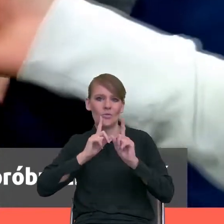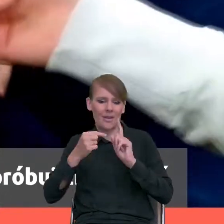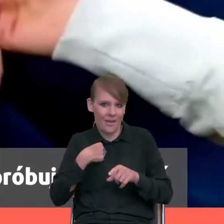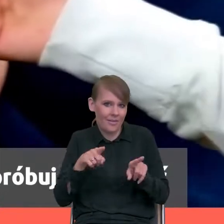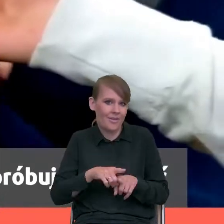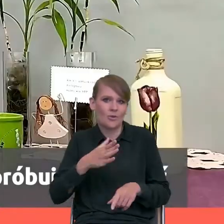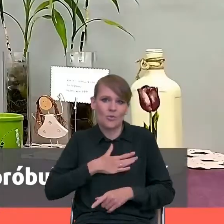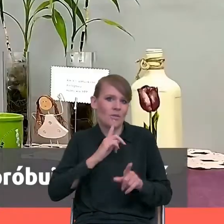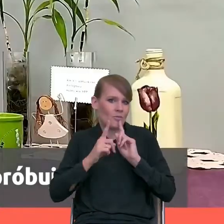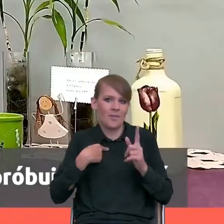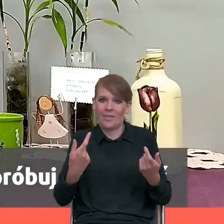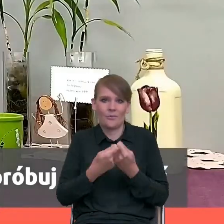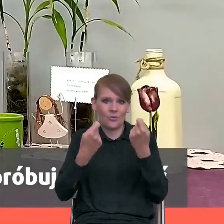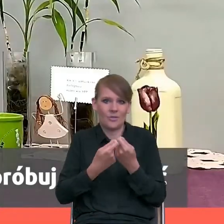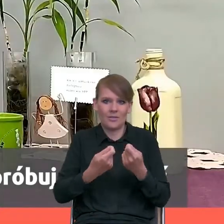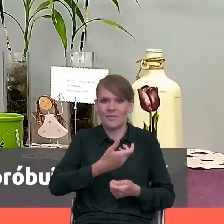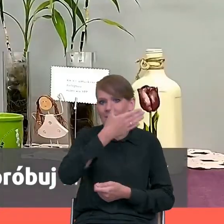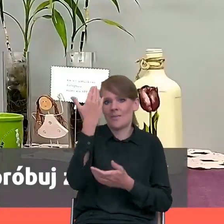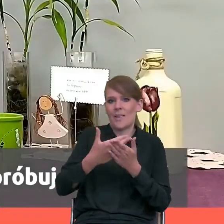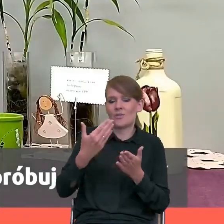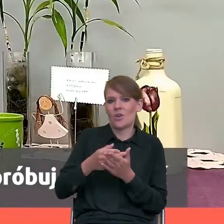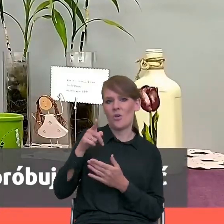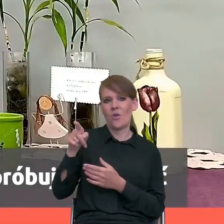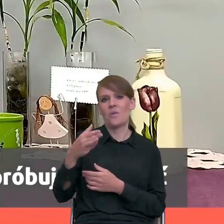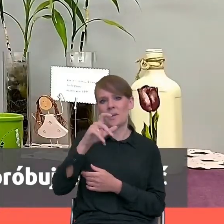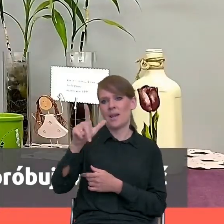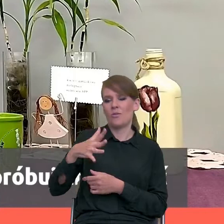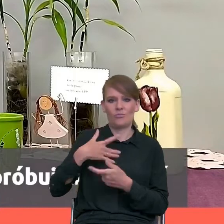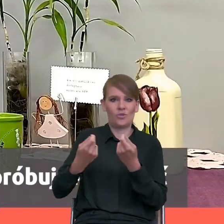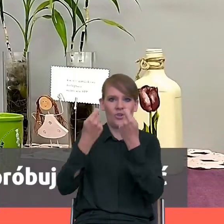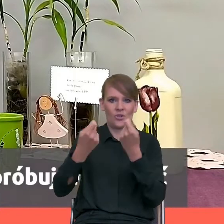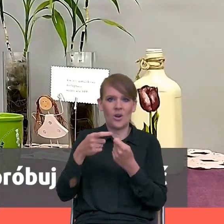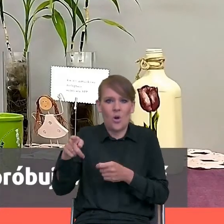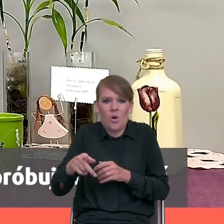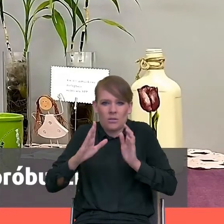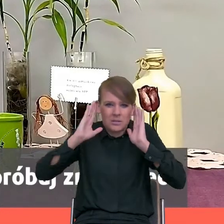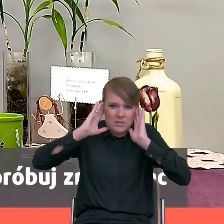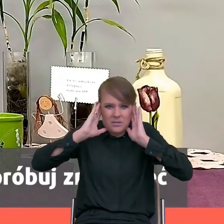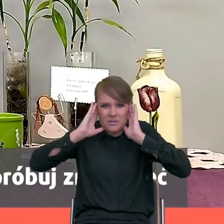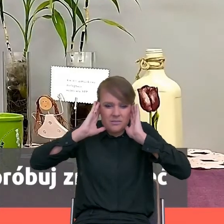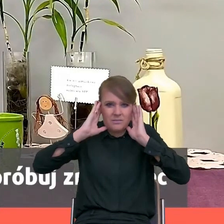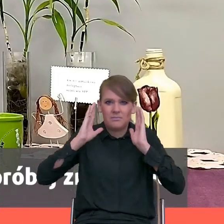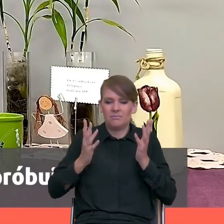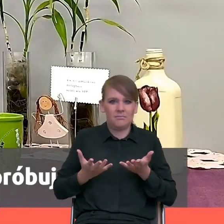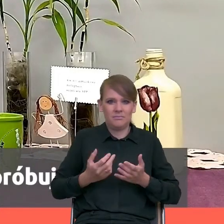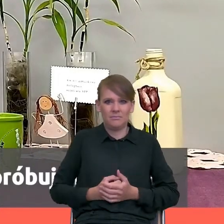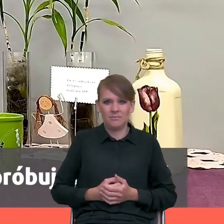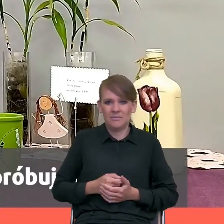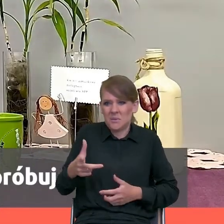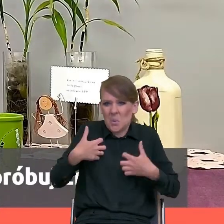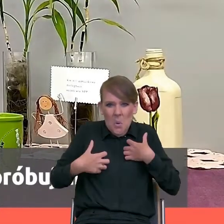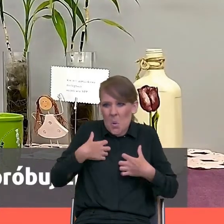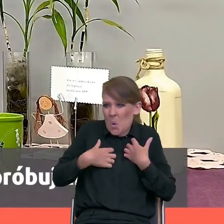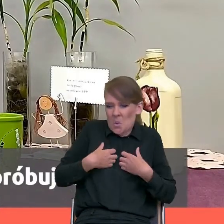to nie przeszkadza. Nie wiem, dlaczego Michałowi to przeszkadza, bo on zaraz uszy zatyka, zaraz się po prostu